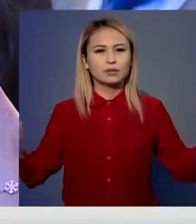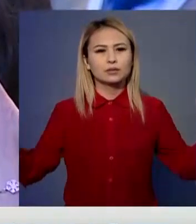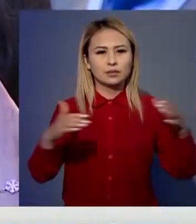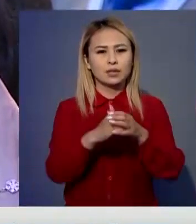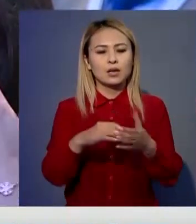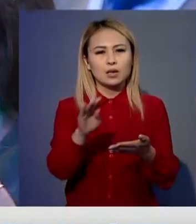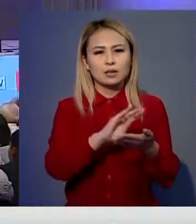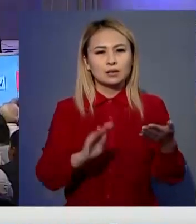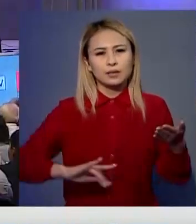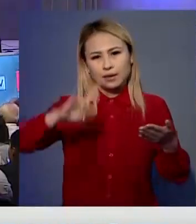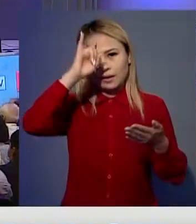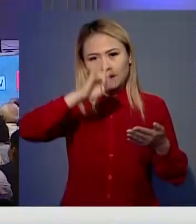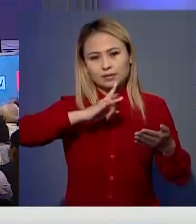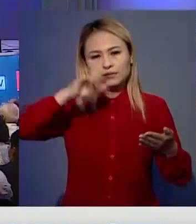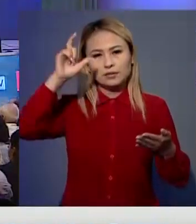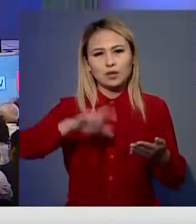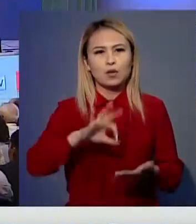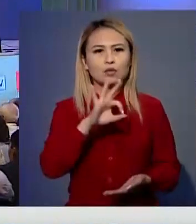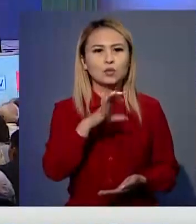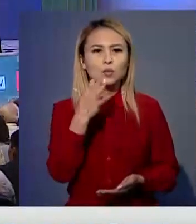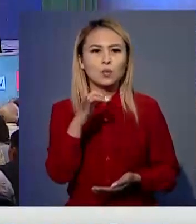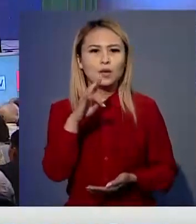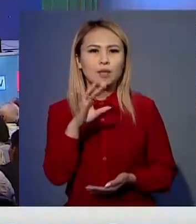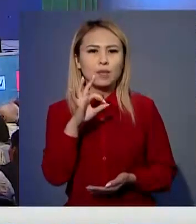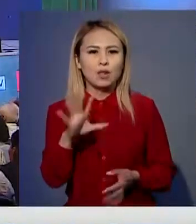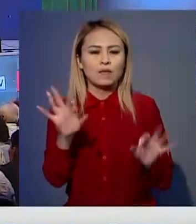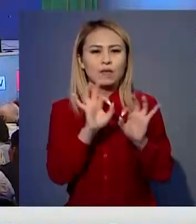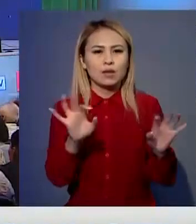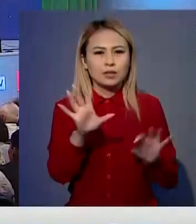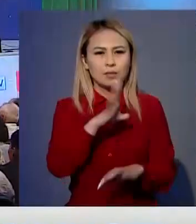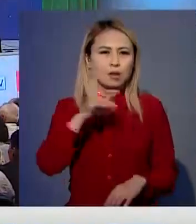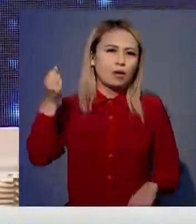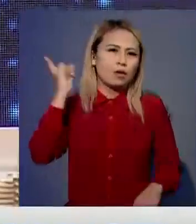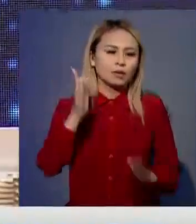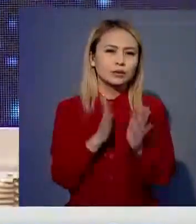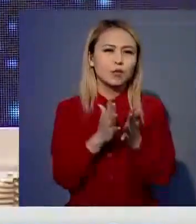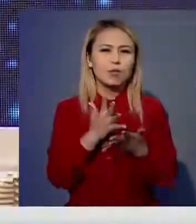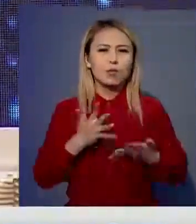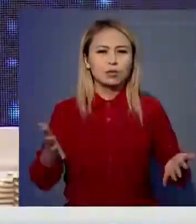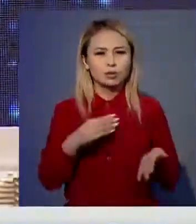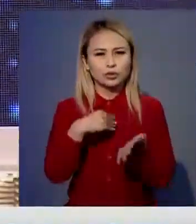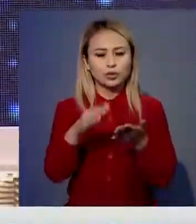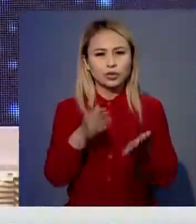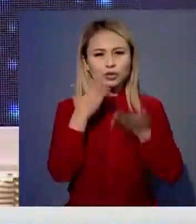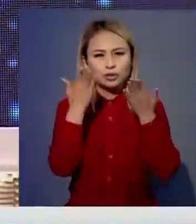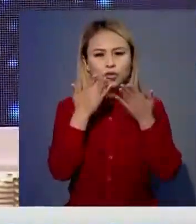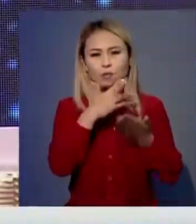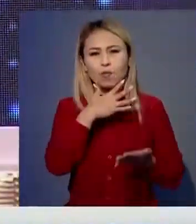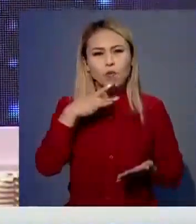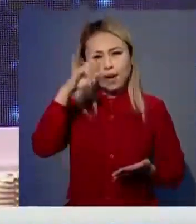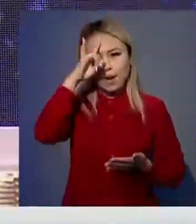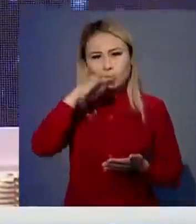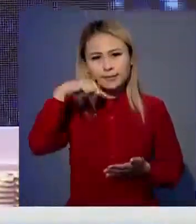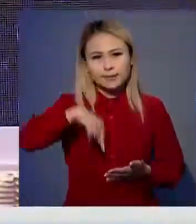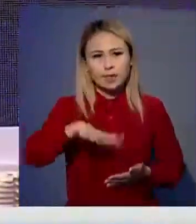халық жазушысы Қазақстанның еңбегері Олжас Сүлейменов сөз сөйледі. Кезінде кітапты ең көп оқитын халық Қазақстанда болғанына тоқталған